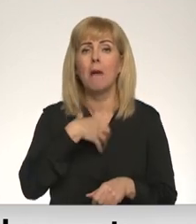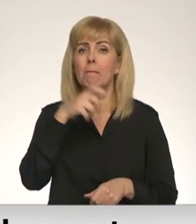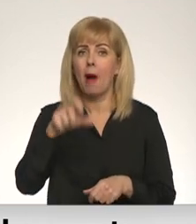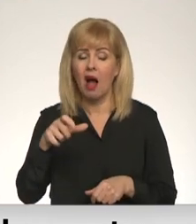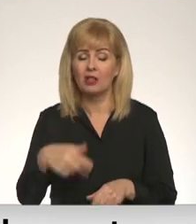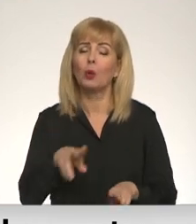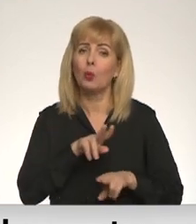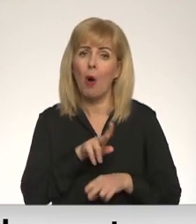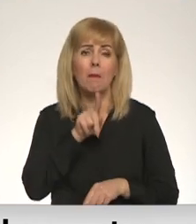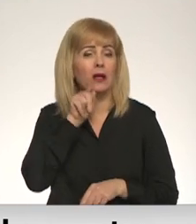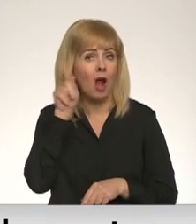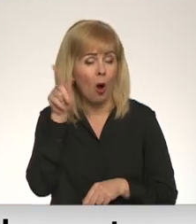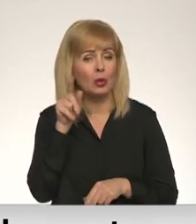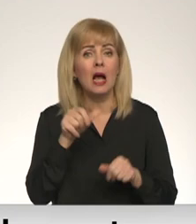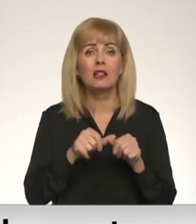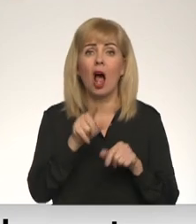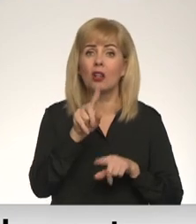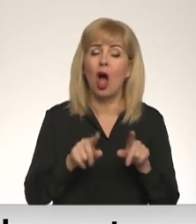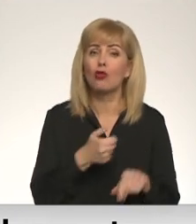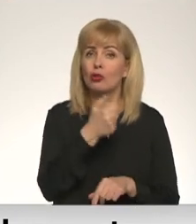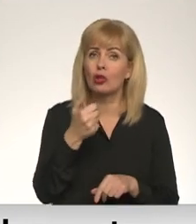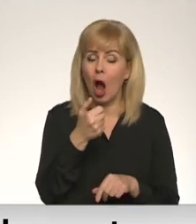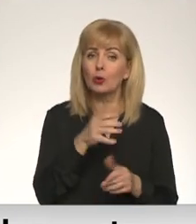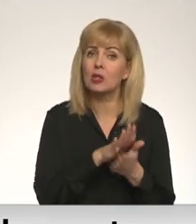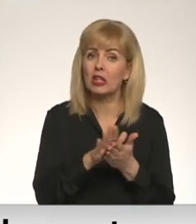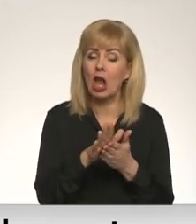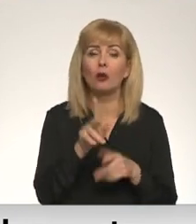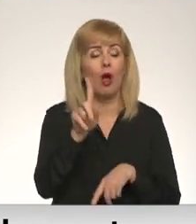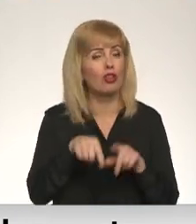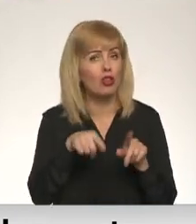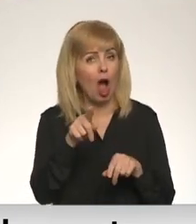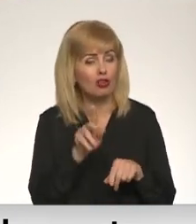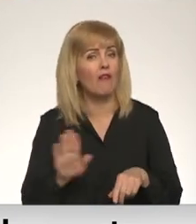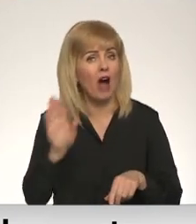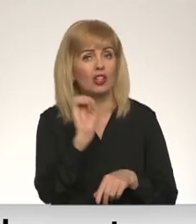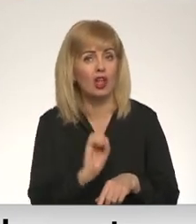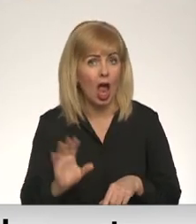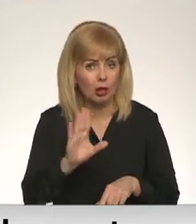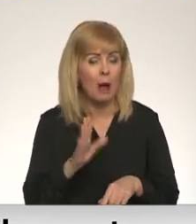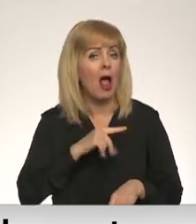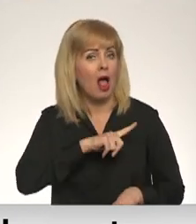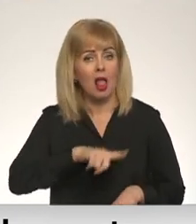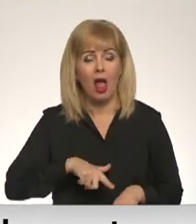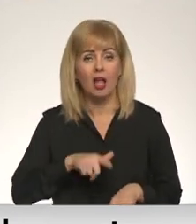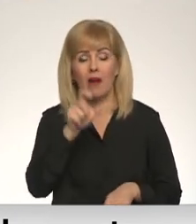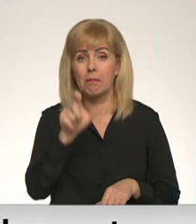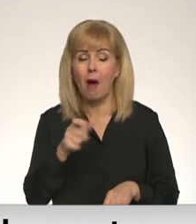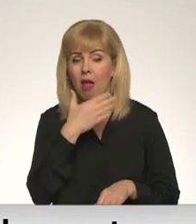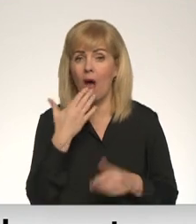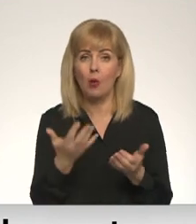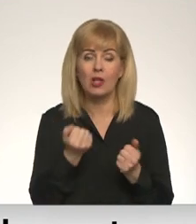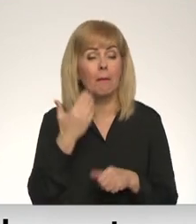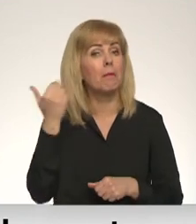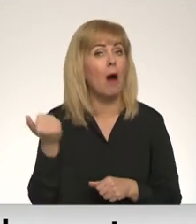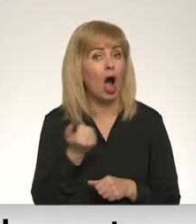jauni. Zāles, ko dažus gadus jau lieto vairākās Eiropas valstīs, Latvijā neviens pacients joprojām nav saņēmis, kaut pērnā